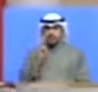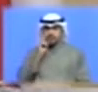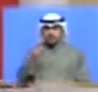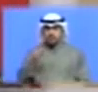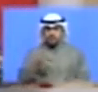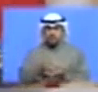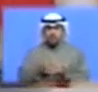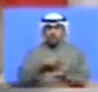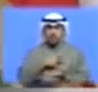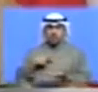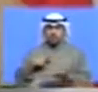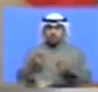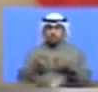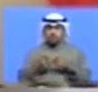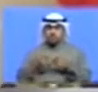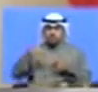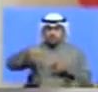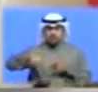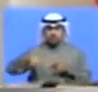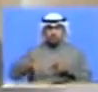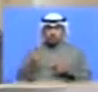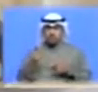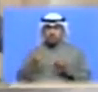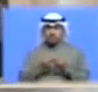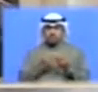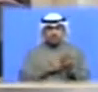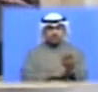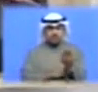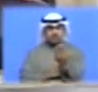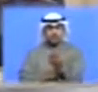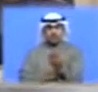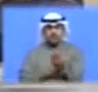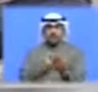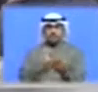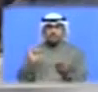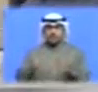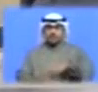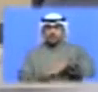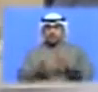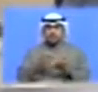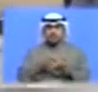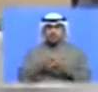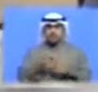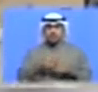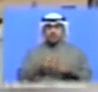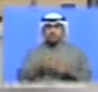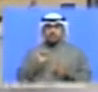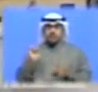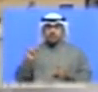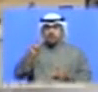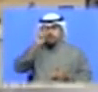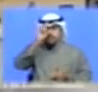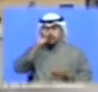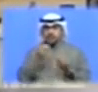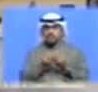مجلس الوزراء في مستهل اجتماعه على الرسالة الموجهة لحضرة صاحب السمو الأمير حفظه الله ورعاه من جلالة الملك